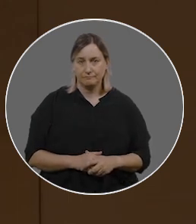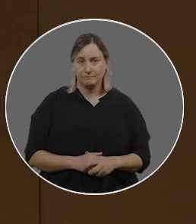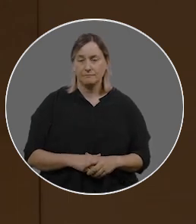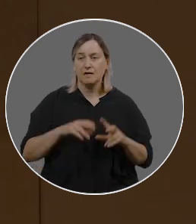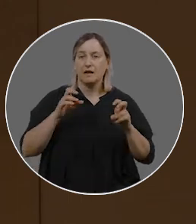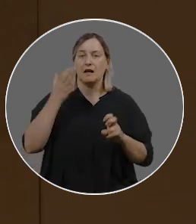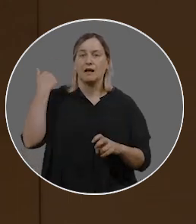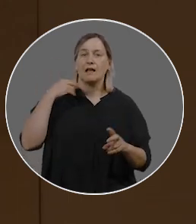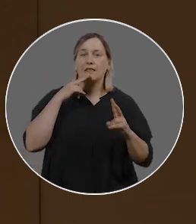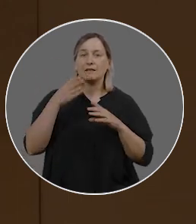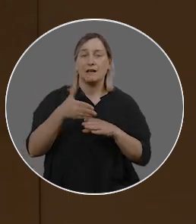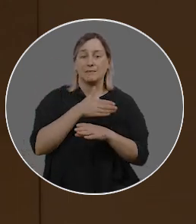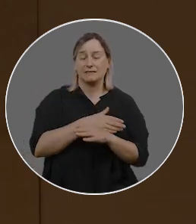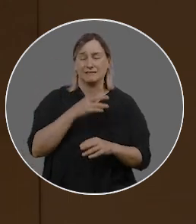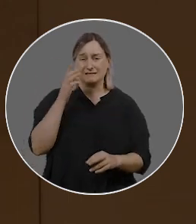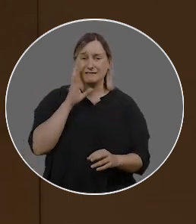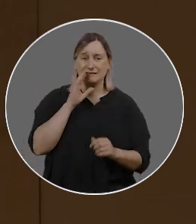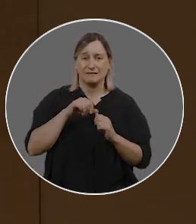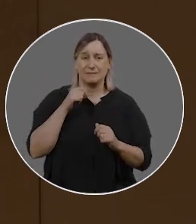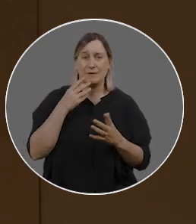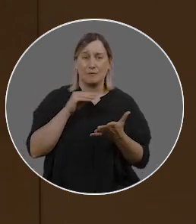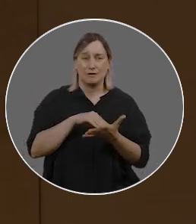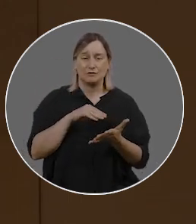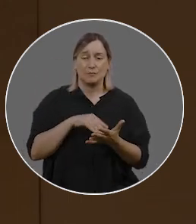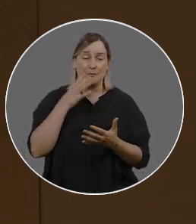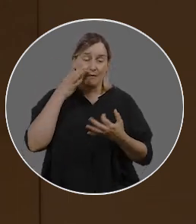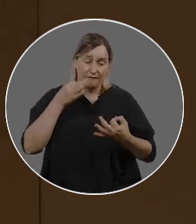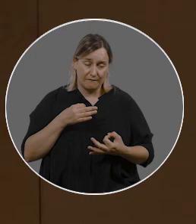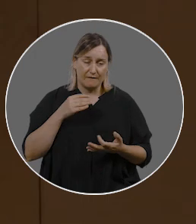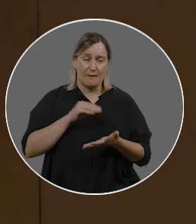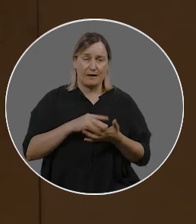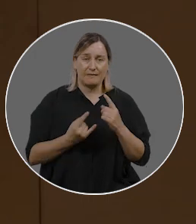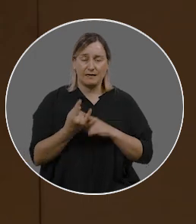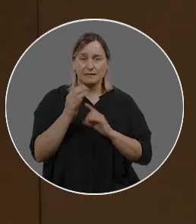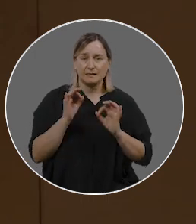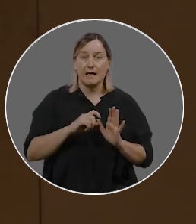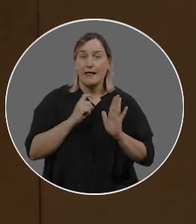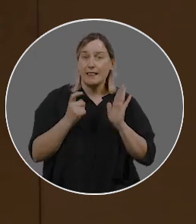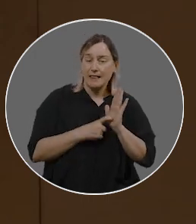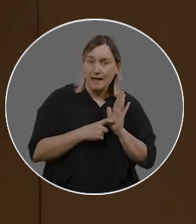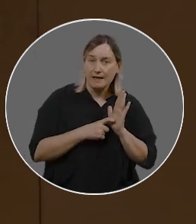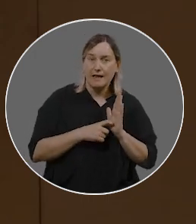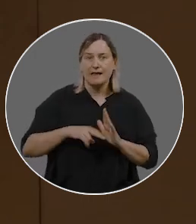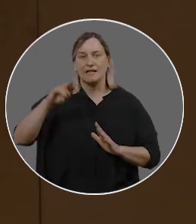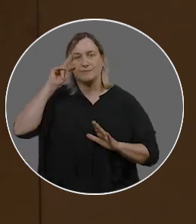l'Afra abans, perquè molts cops, no molts cops, però a vegades passa, la llei i